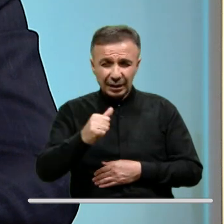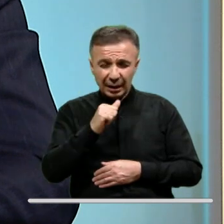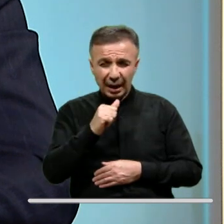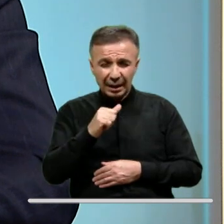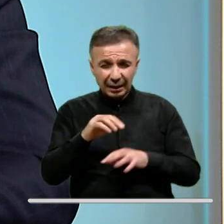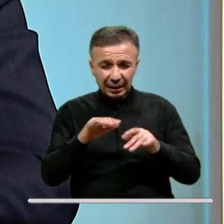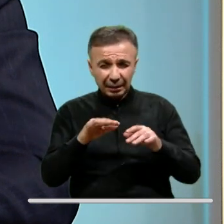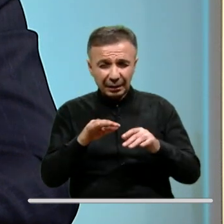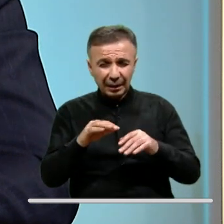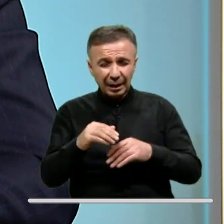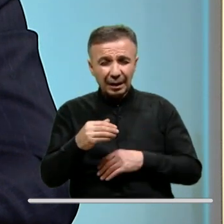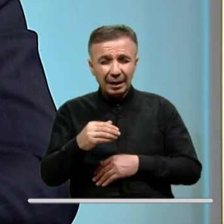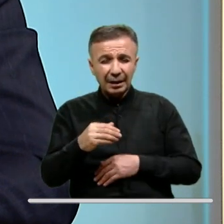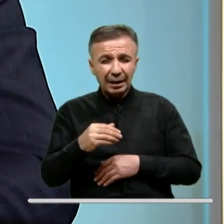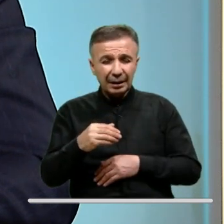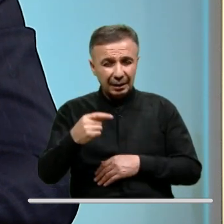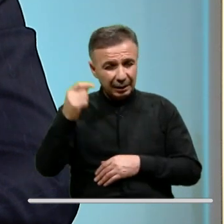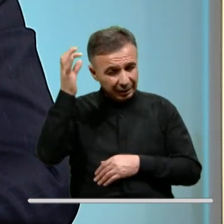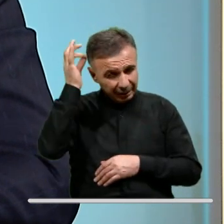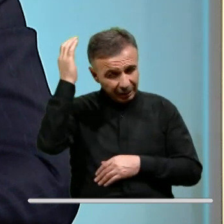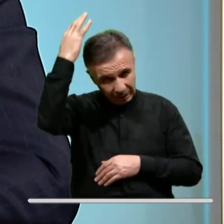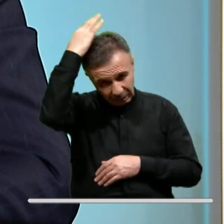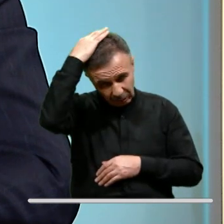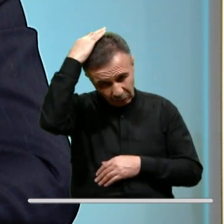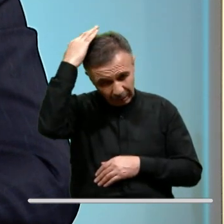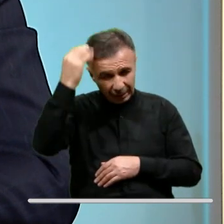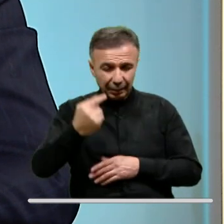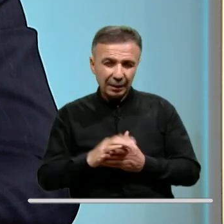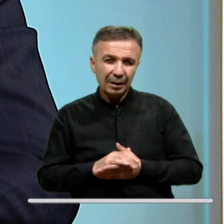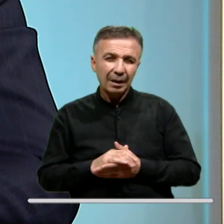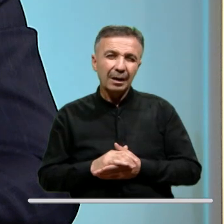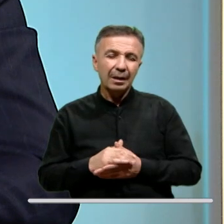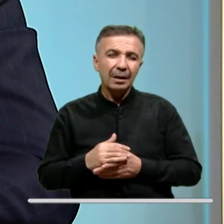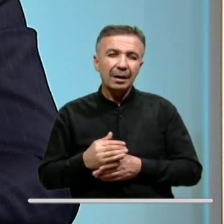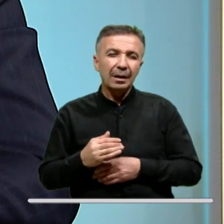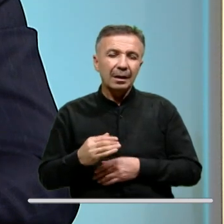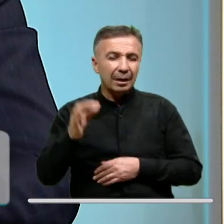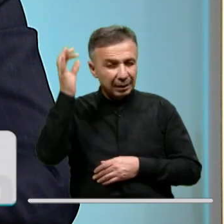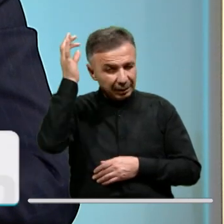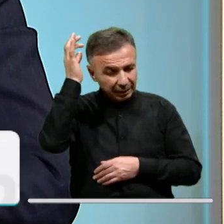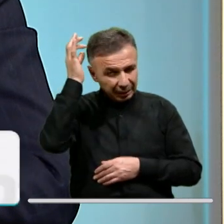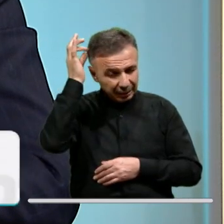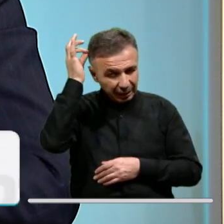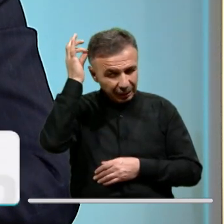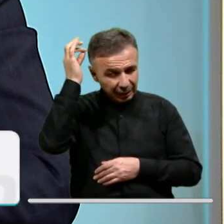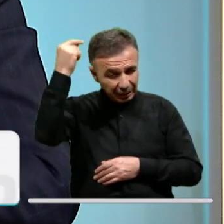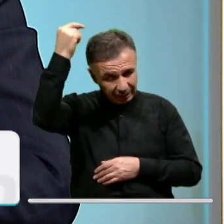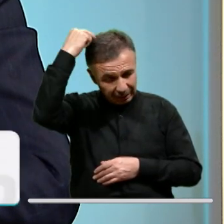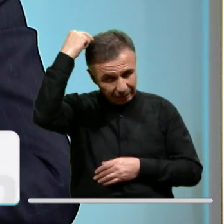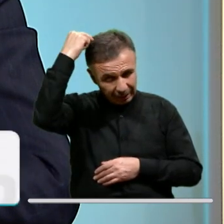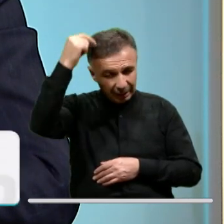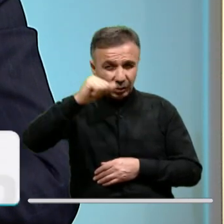saçına dokundurması demektir bu Mesih saçların saç diplerinin bu suyun saç